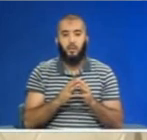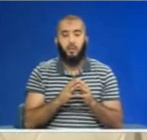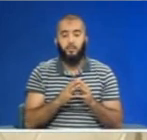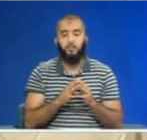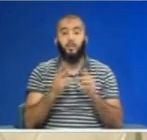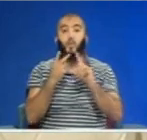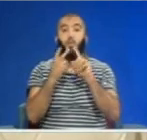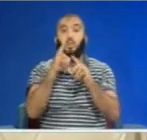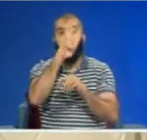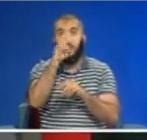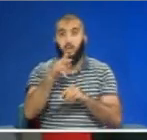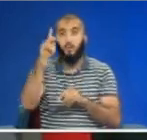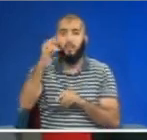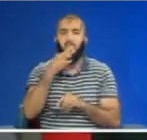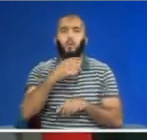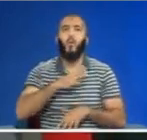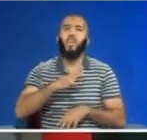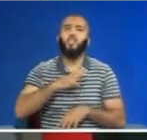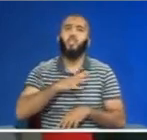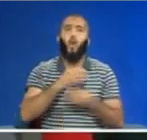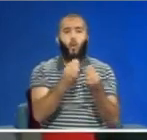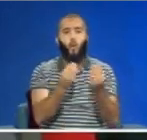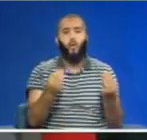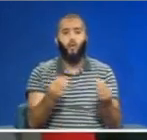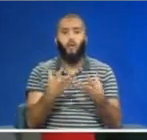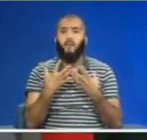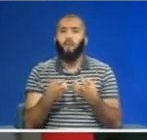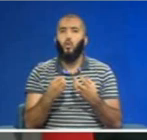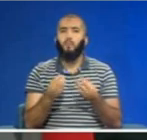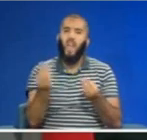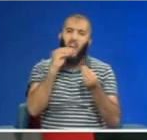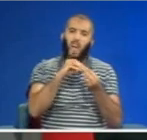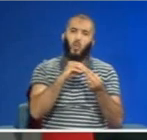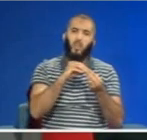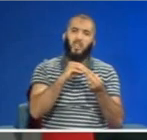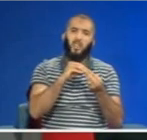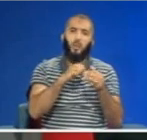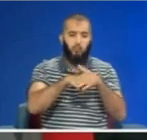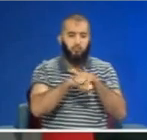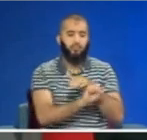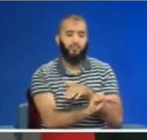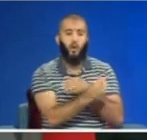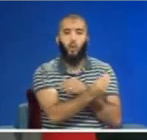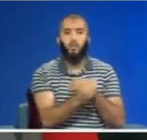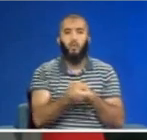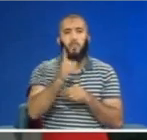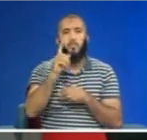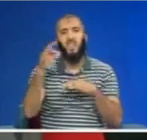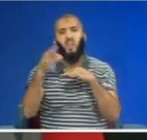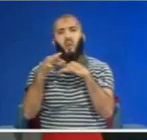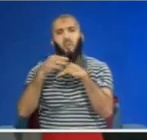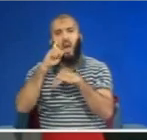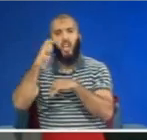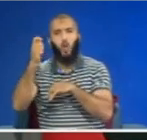تقول عندي أولاد وأريد أن أنجب ولكن الزوج يهملها ولا يقوم على شأنها، هل